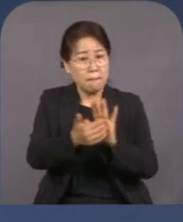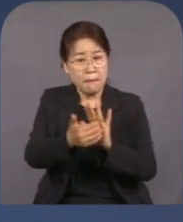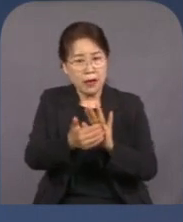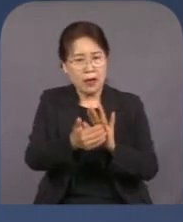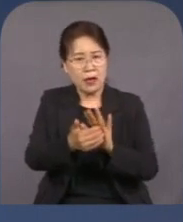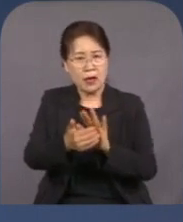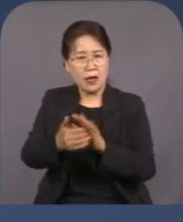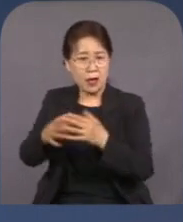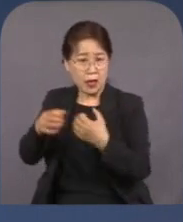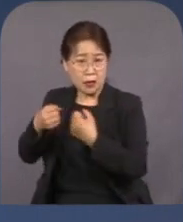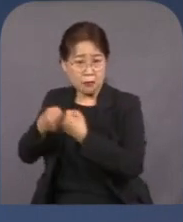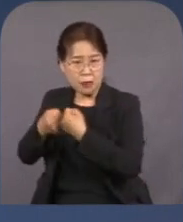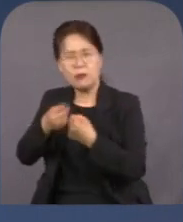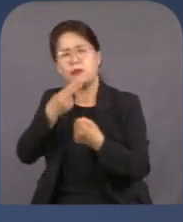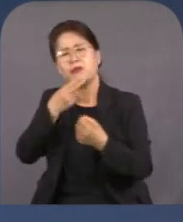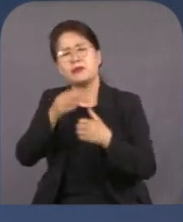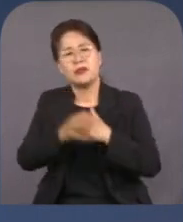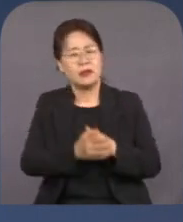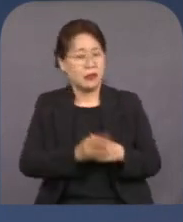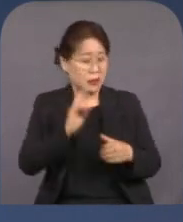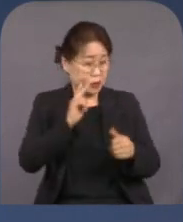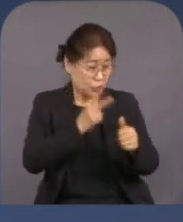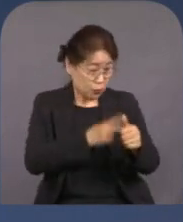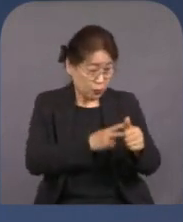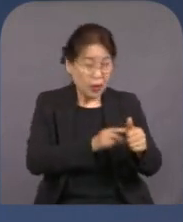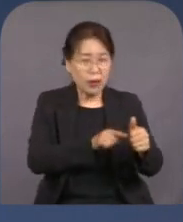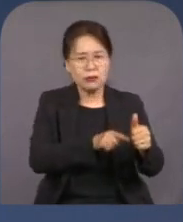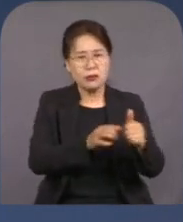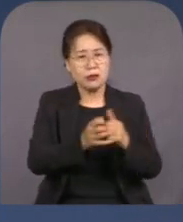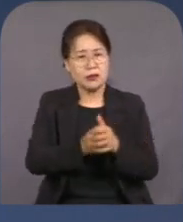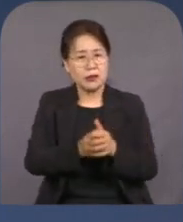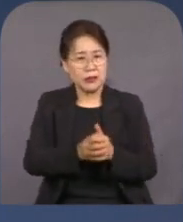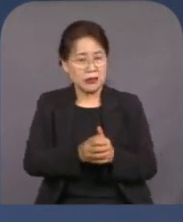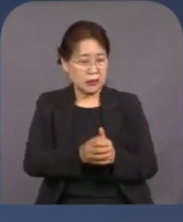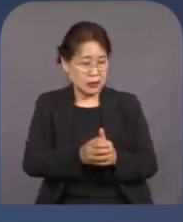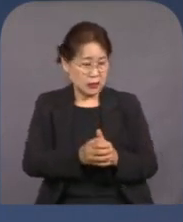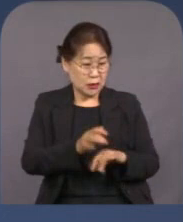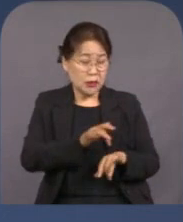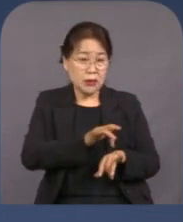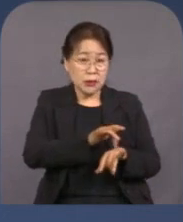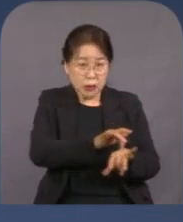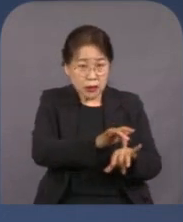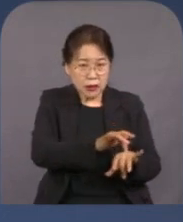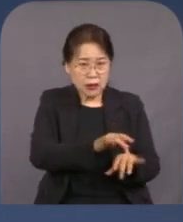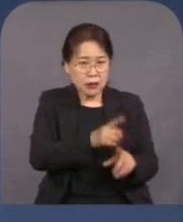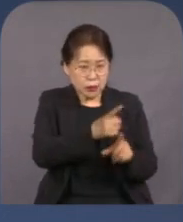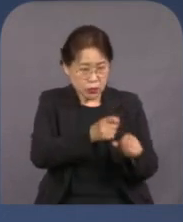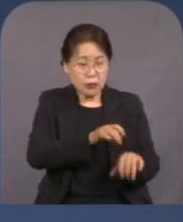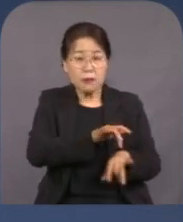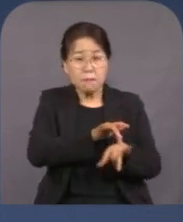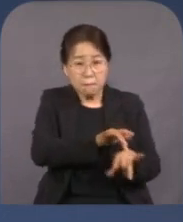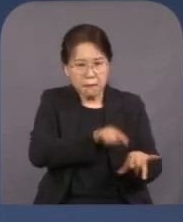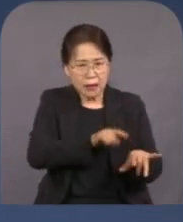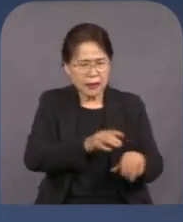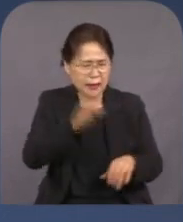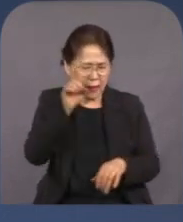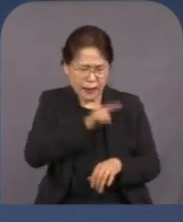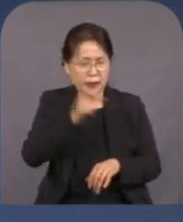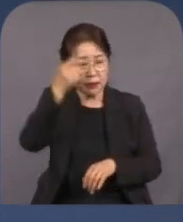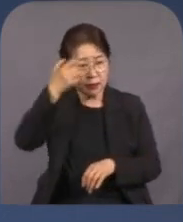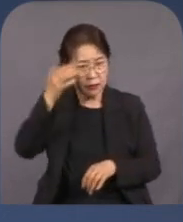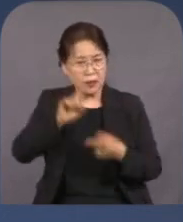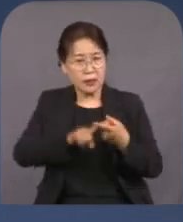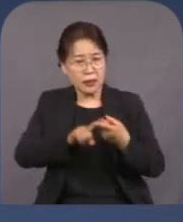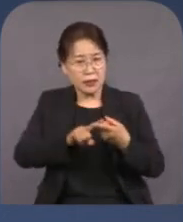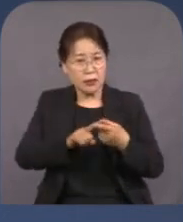그래서 사도 바울은 우리의 주적인 마귀와 그를 따르는 악한 영들에 대하여 언급한